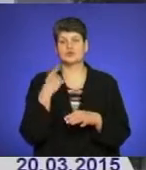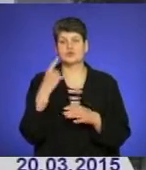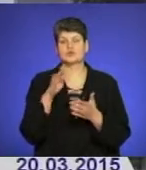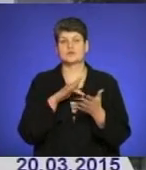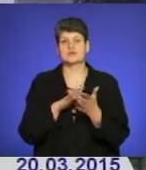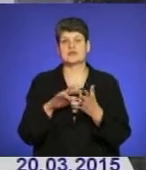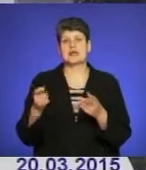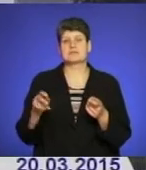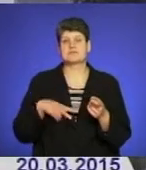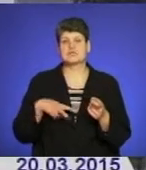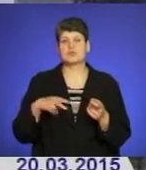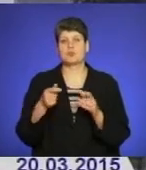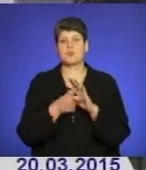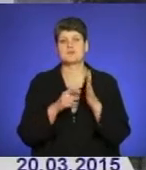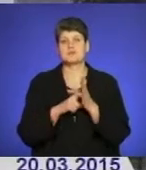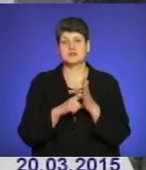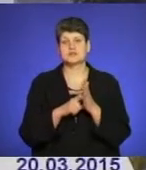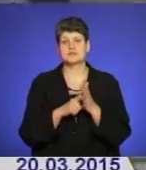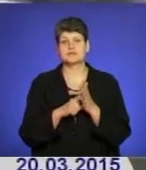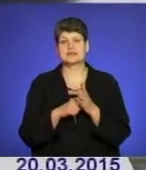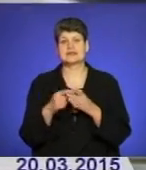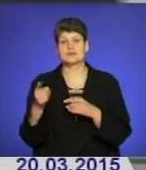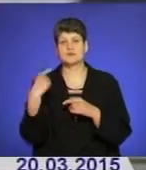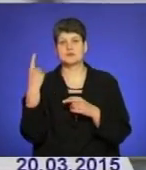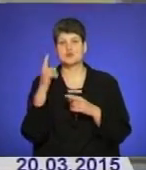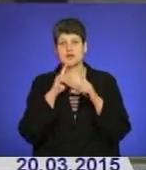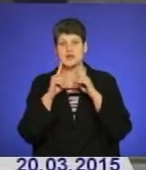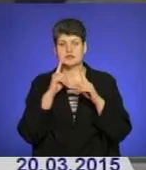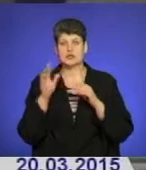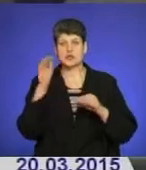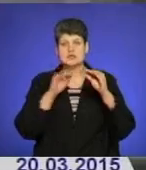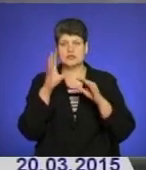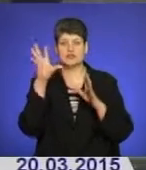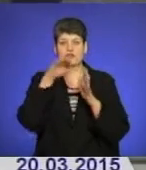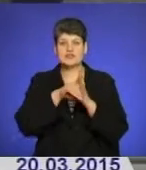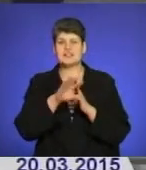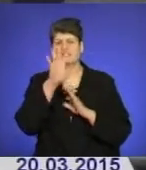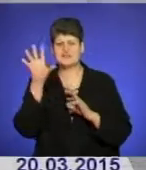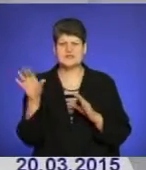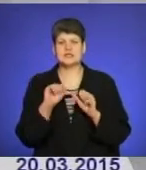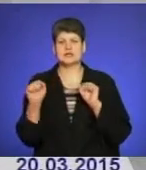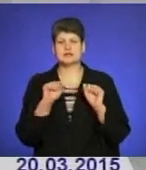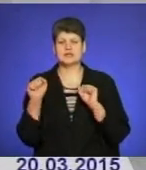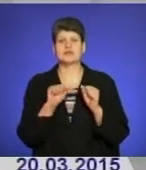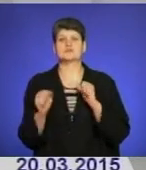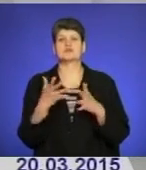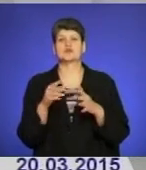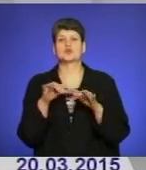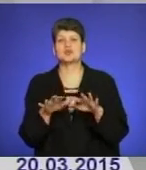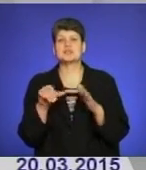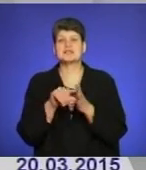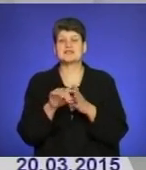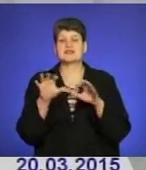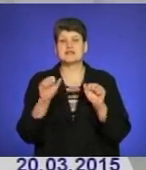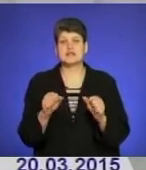центрі в адміністративному приміщенні Тернопільської обласної ради. До складу координаційної групи увійшли керівники всіх силових структур області, представники влади та